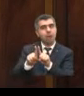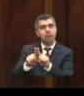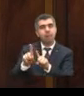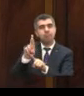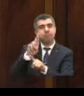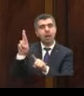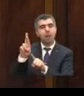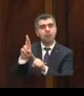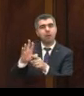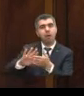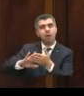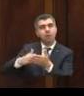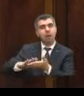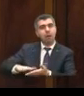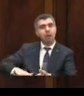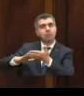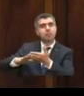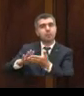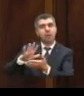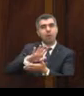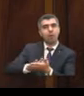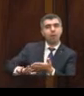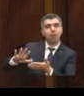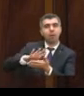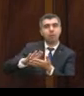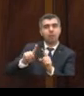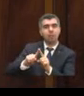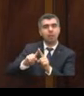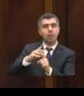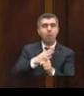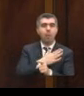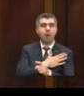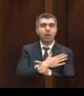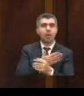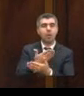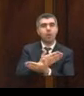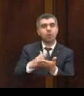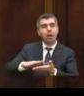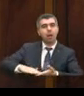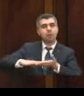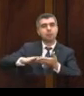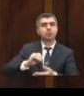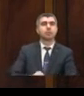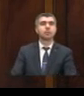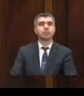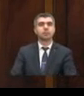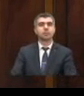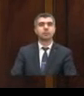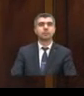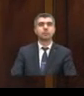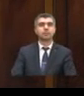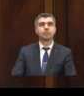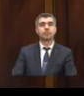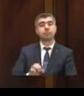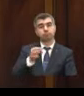الجامعة والضامنة لوحدة الكيان المغربي وتقدمه وعزته، كما يتأسس من جهة